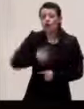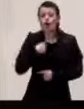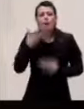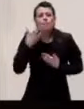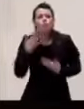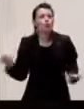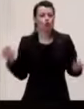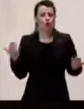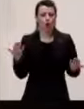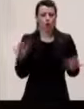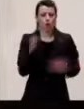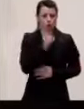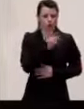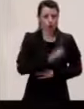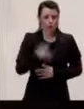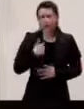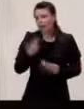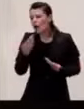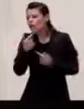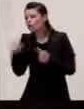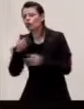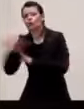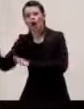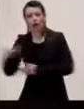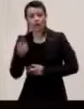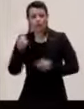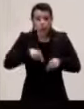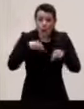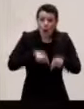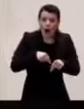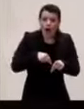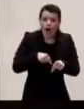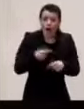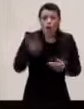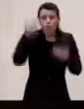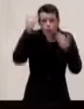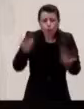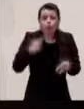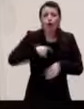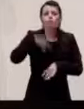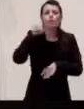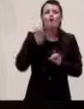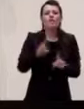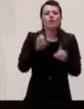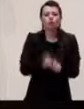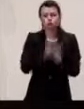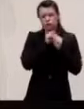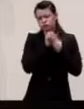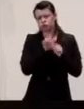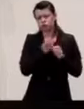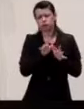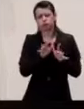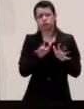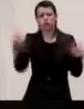e per fortuna per gli altri, che un virus che si è diffuso in tutta la regione a